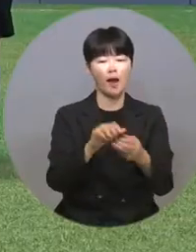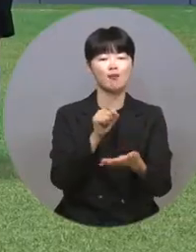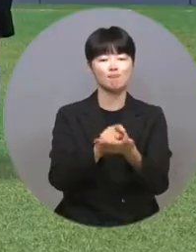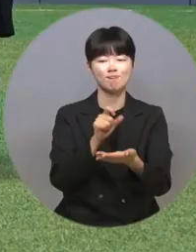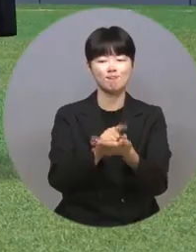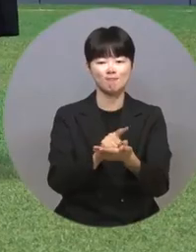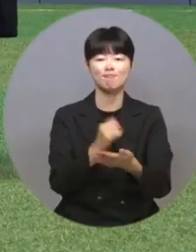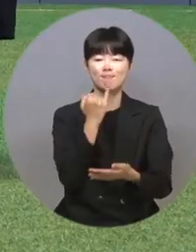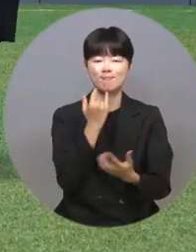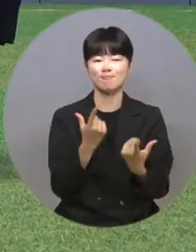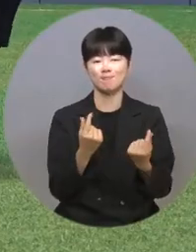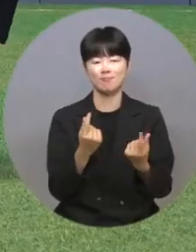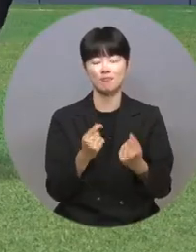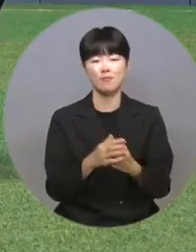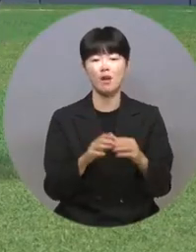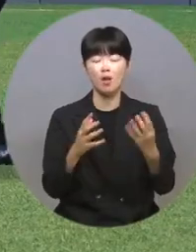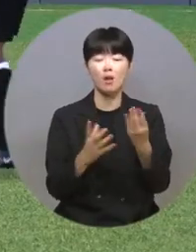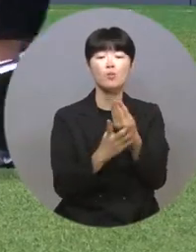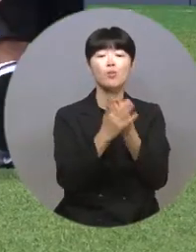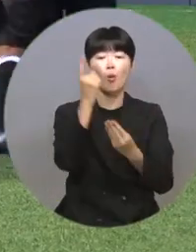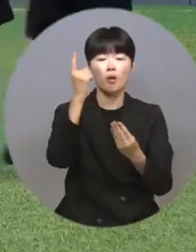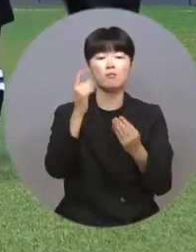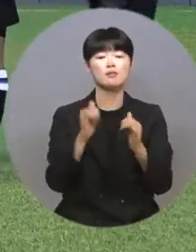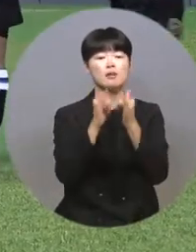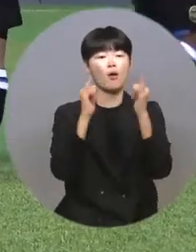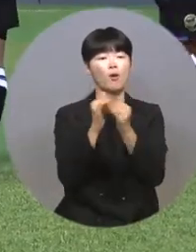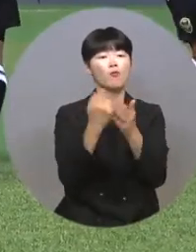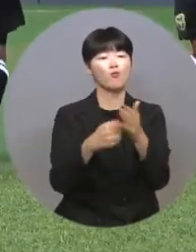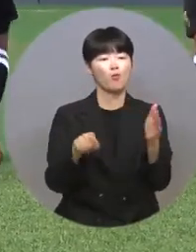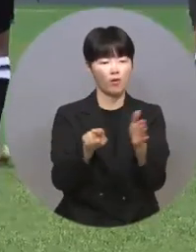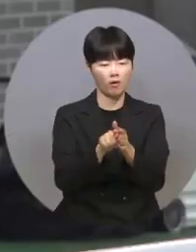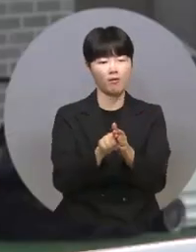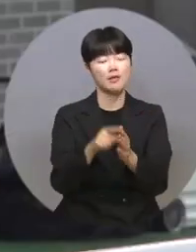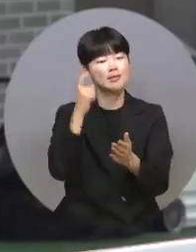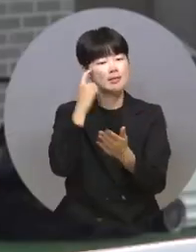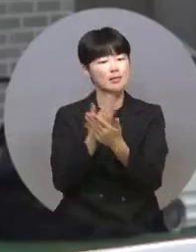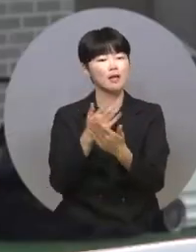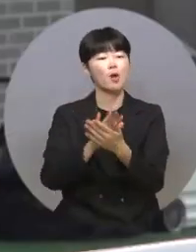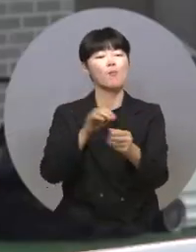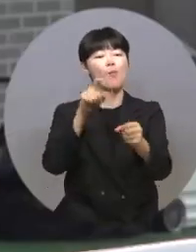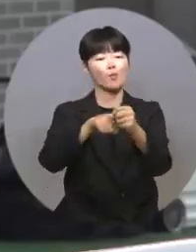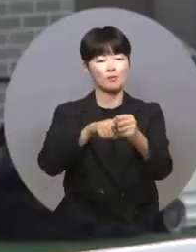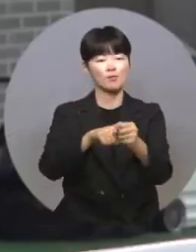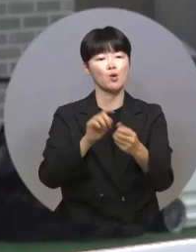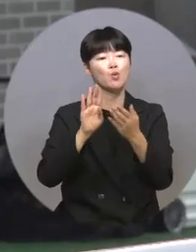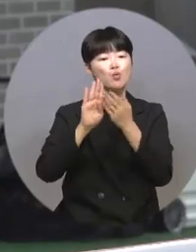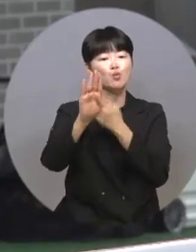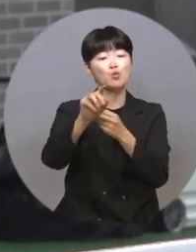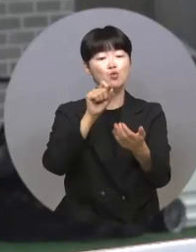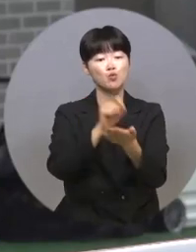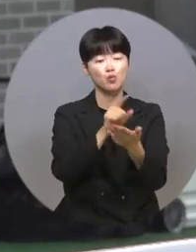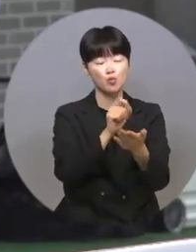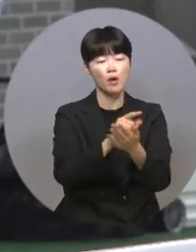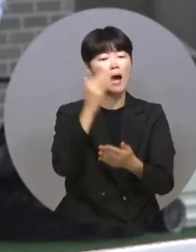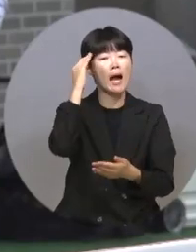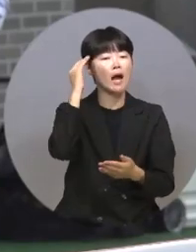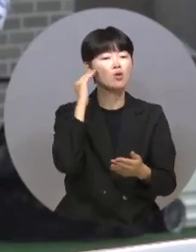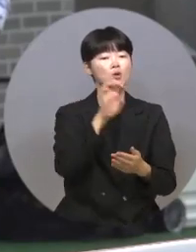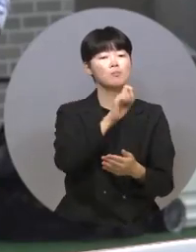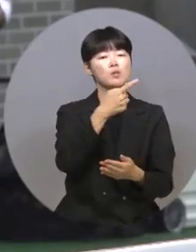통합 사회로 가기 위한 통합 스포츠 확산과 인식 개선에 목적을 두었으며 차후 축구로 한국 프로축구연맹과 K리그 구단과